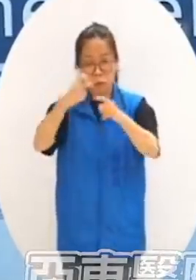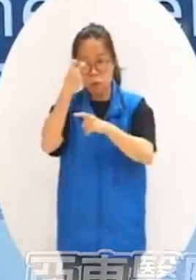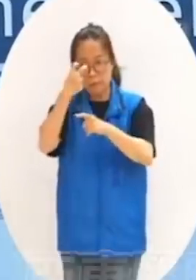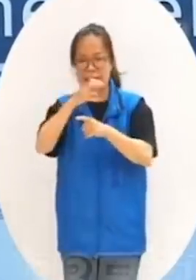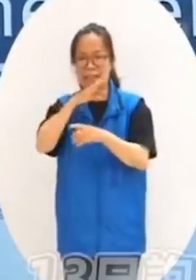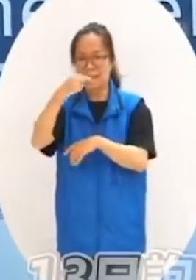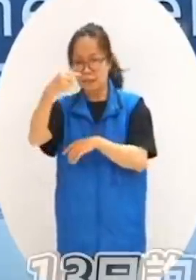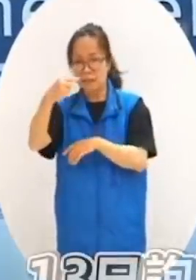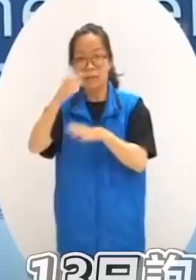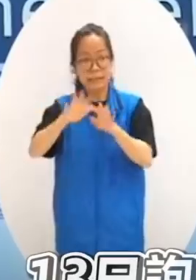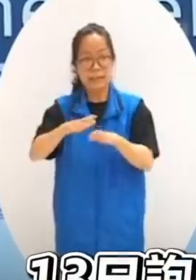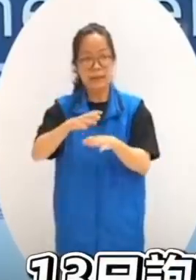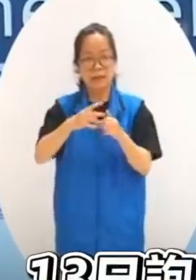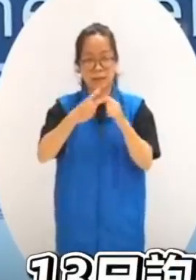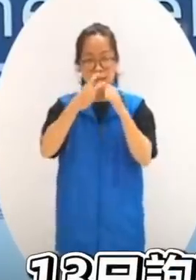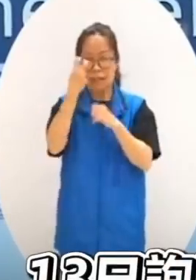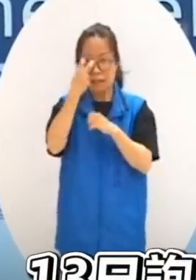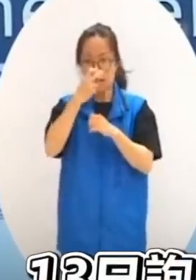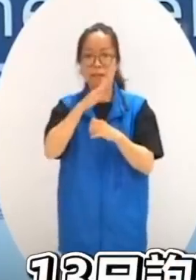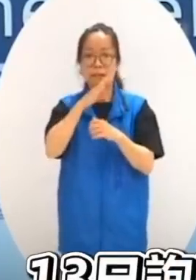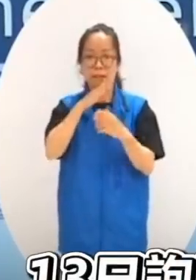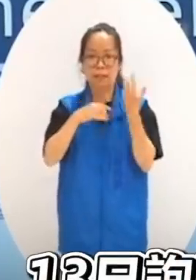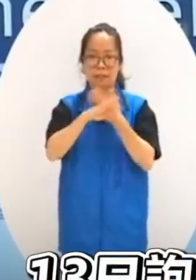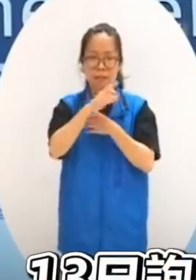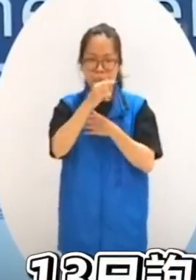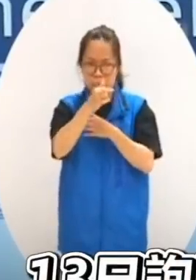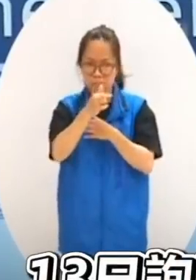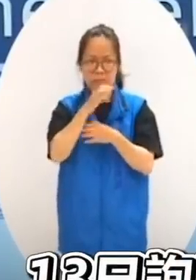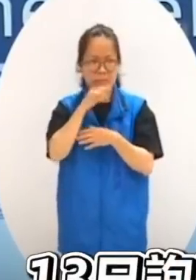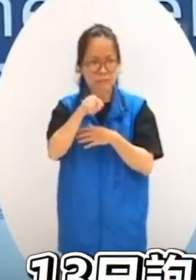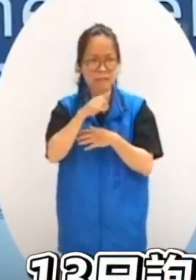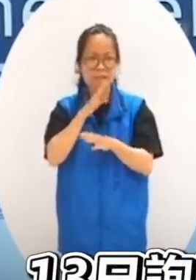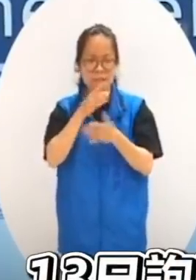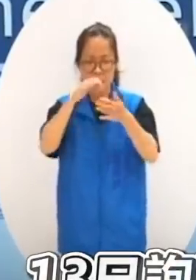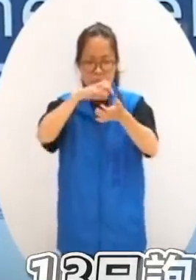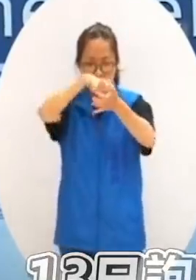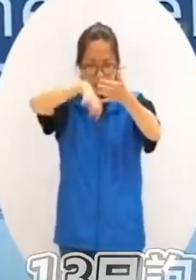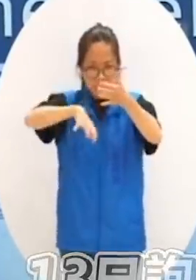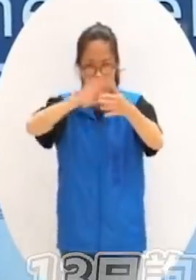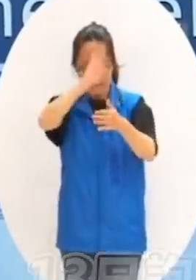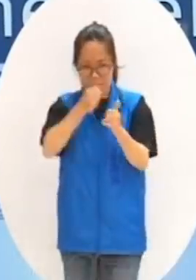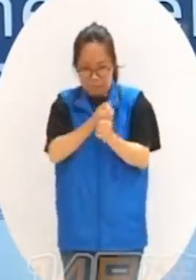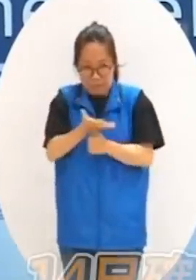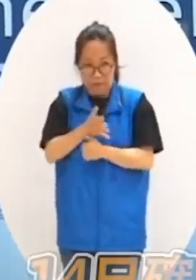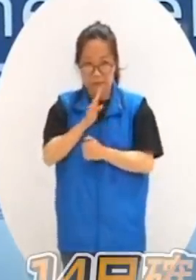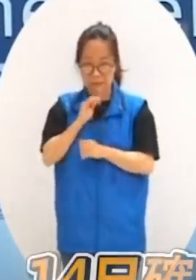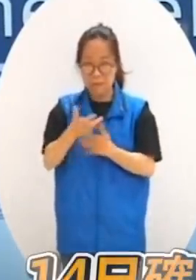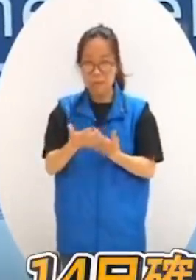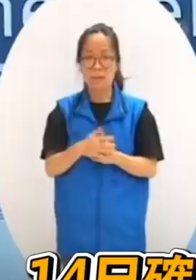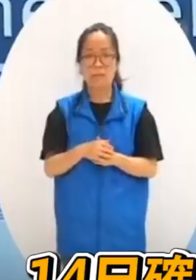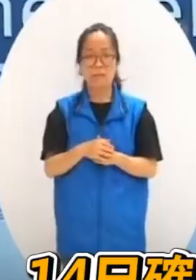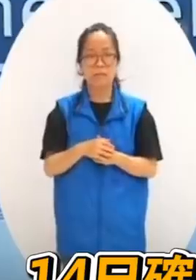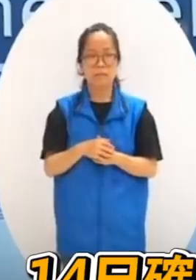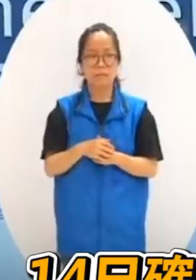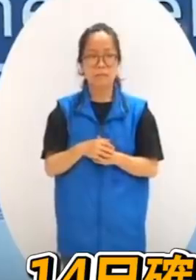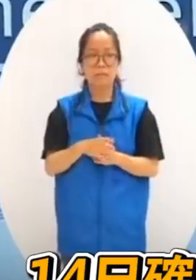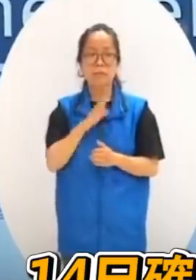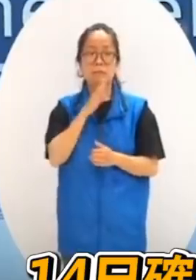性，那我们现在目前第二次 PCR 结果是怎么样？那这个是不是院内感染？ 其实在医